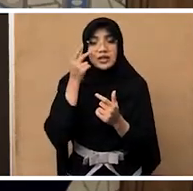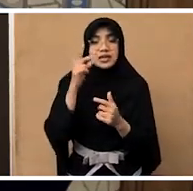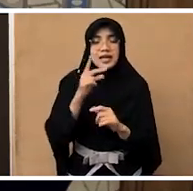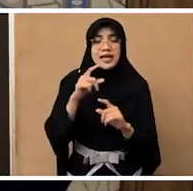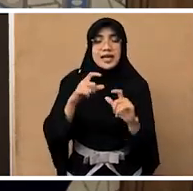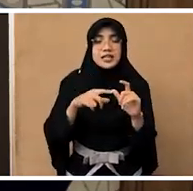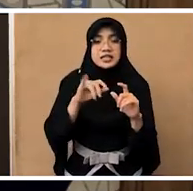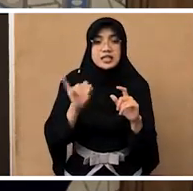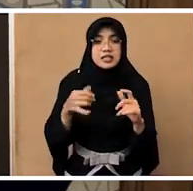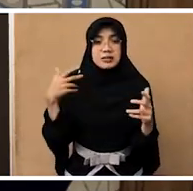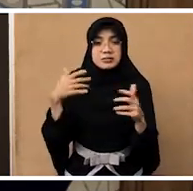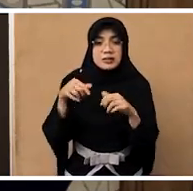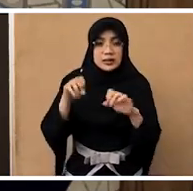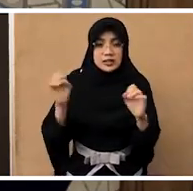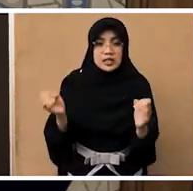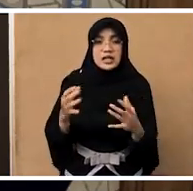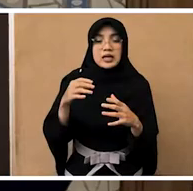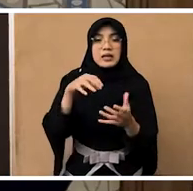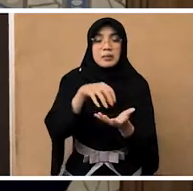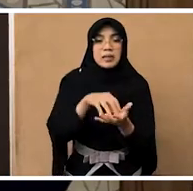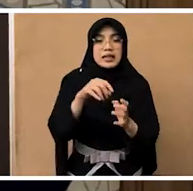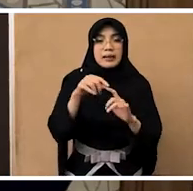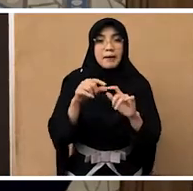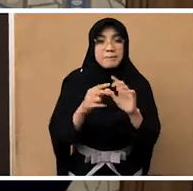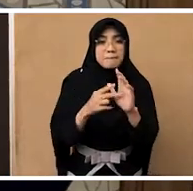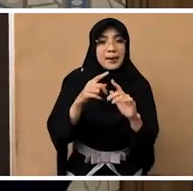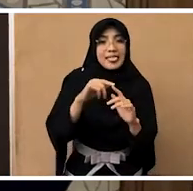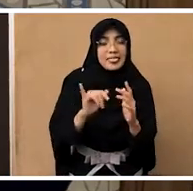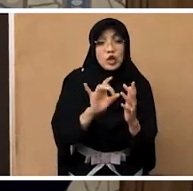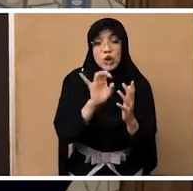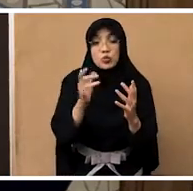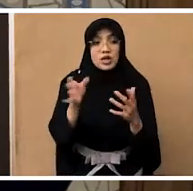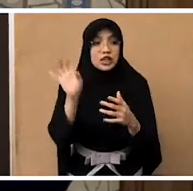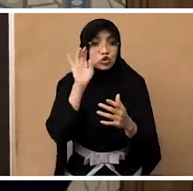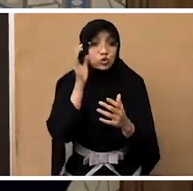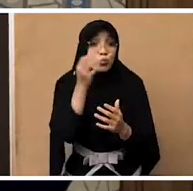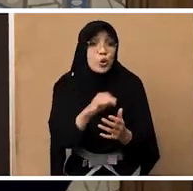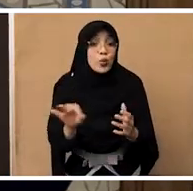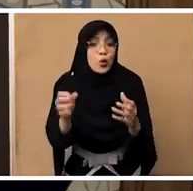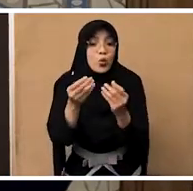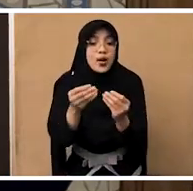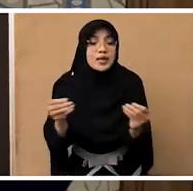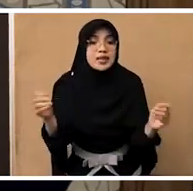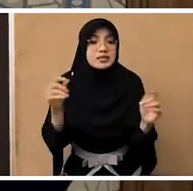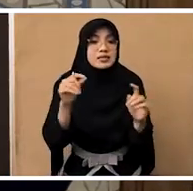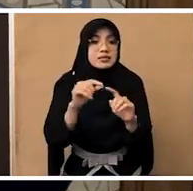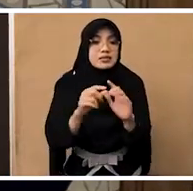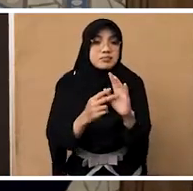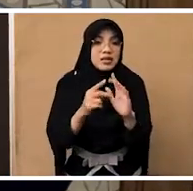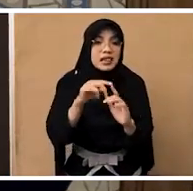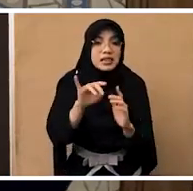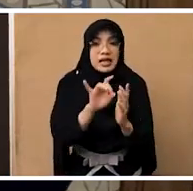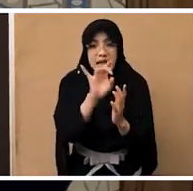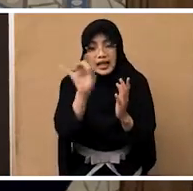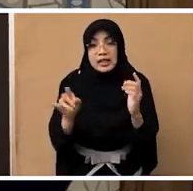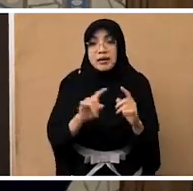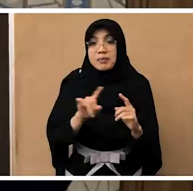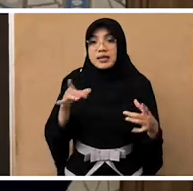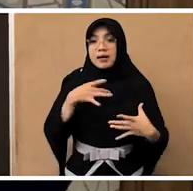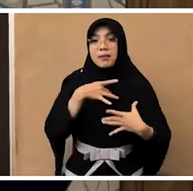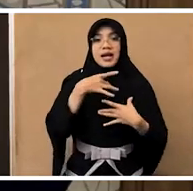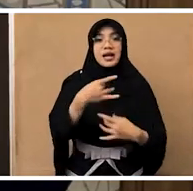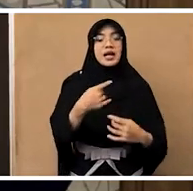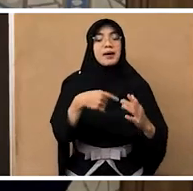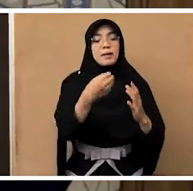terjadi saat ini di Panti di mana Nanti terlepas lagi nanti isu-isu barunya adalah kualitas Panti dan lain-lain nah tapi yang menarik adalah